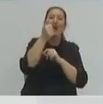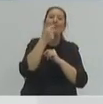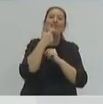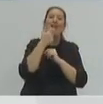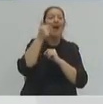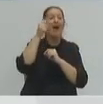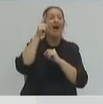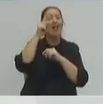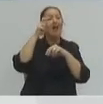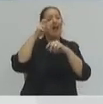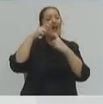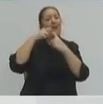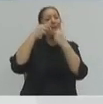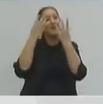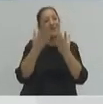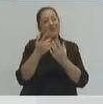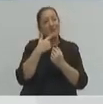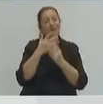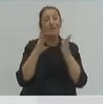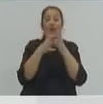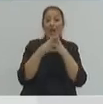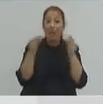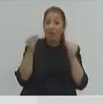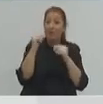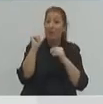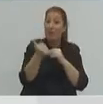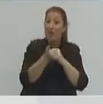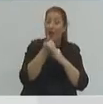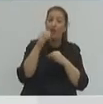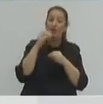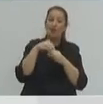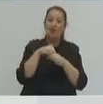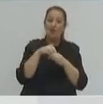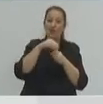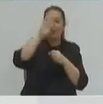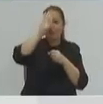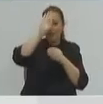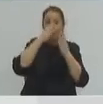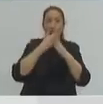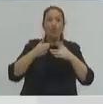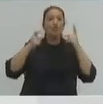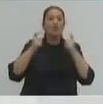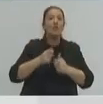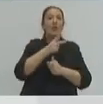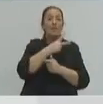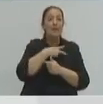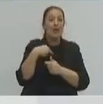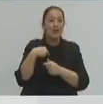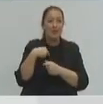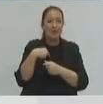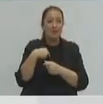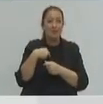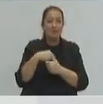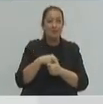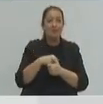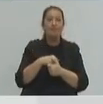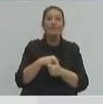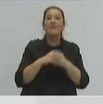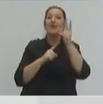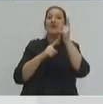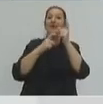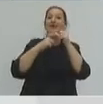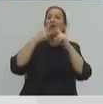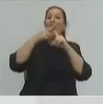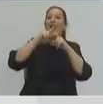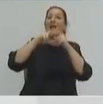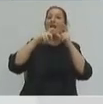yad etmek istiyorum. Evet, kaybettiğimiz değerler arasında İstanbul Büyükşehir Belediye'mizin, İstaç'ımızın